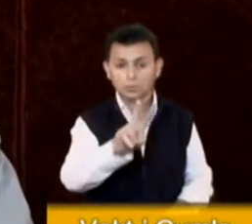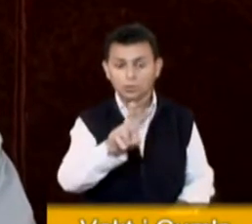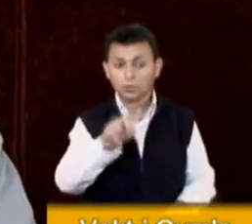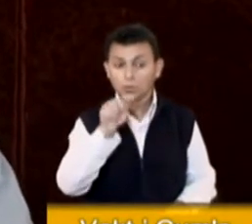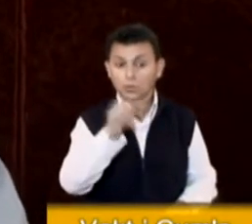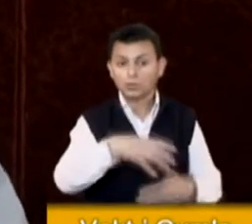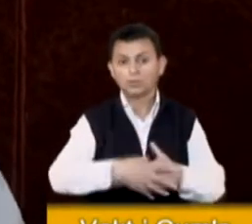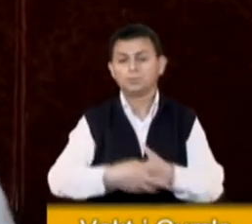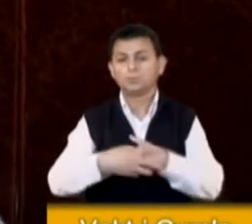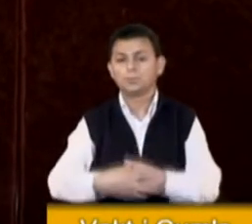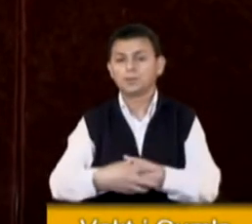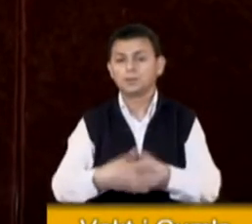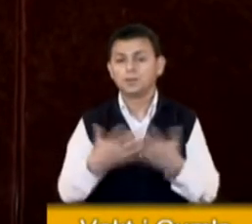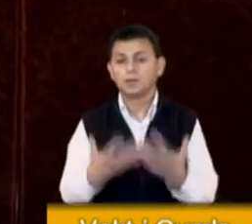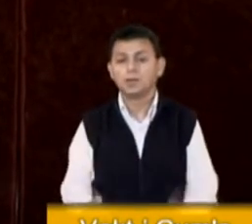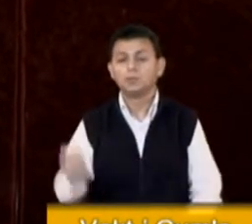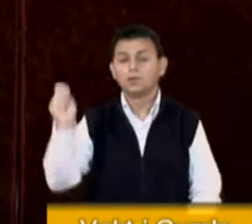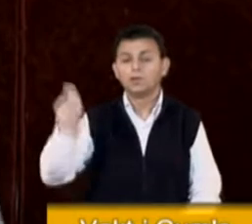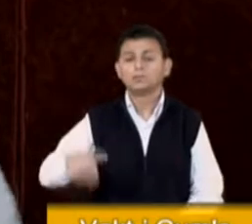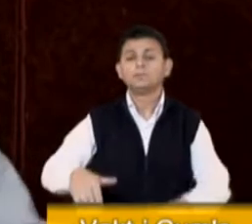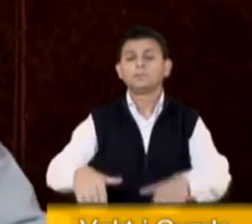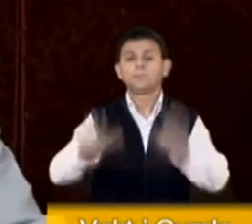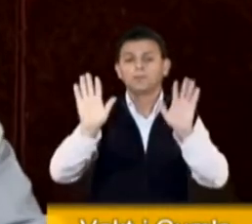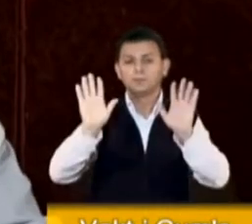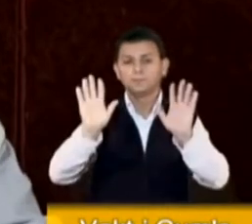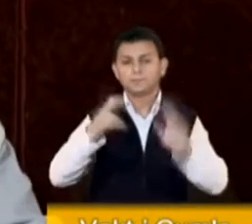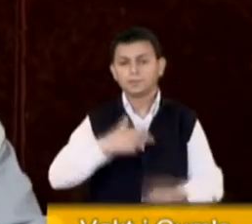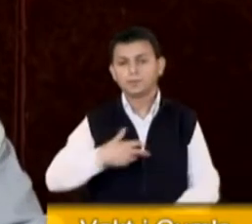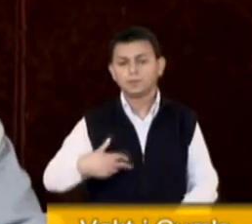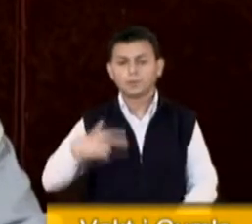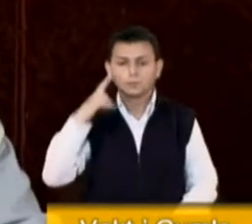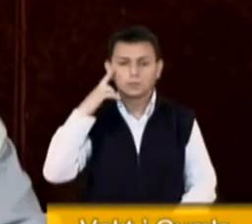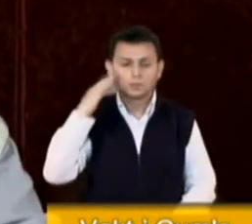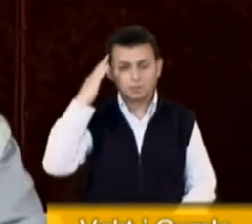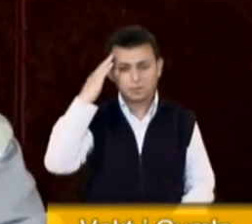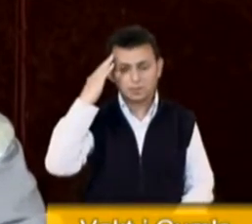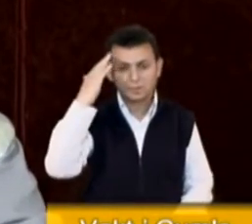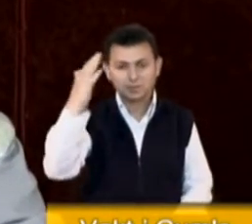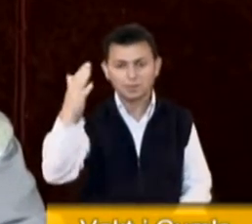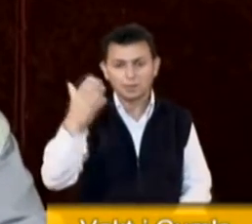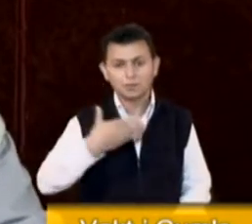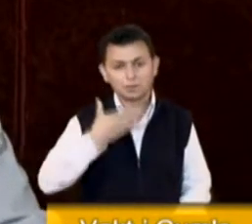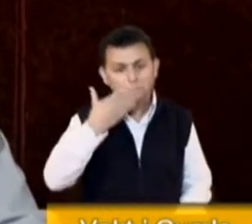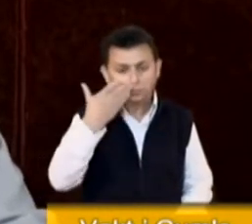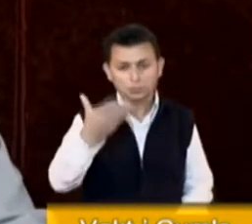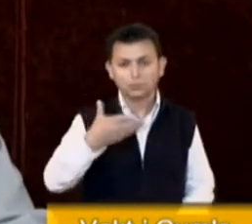kişinin biatını kabul etmedi. Muhterem müminler, yine kainatın efendisi sallallahu aleyhi ve sellem buyuruyorlar.